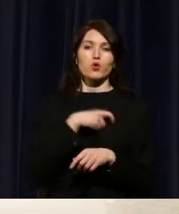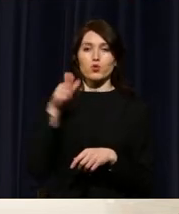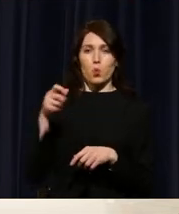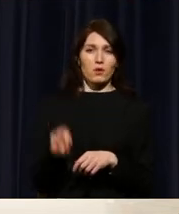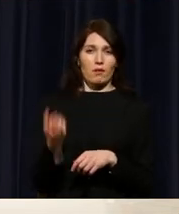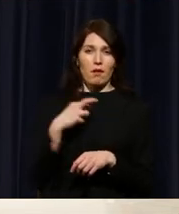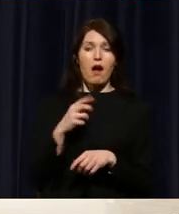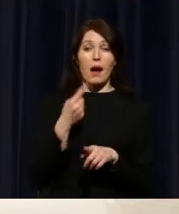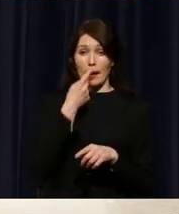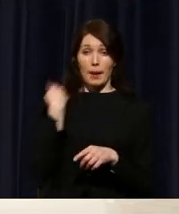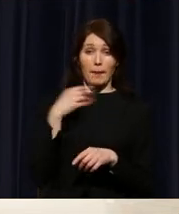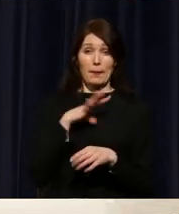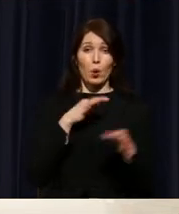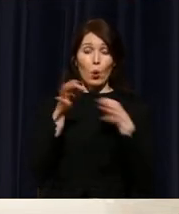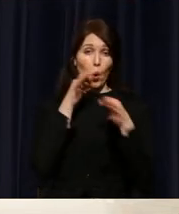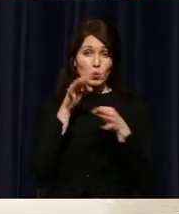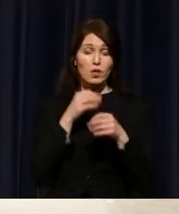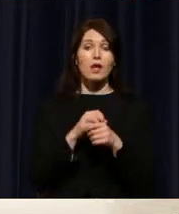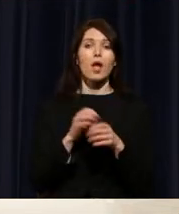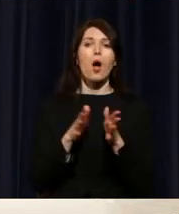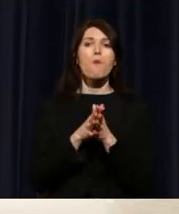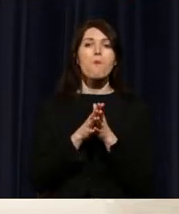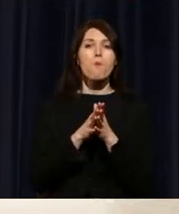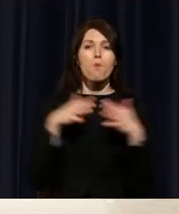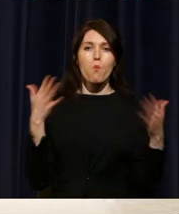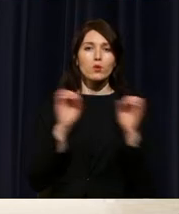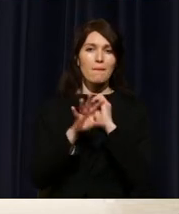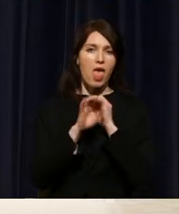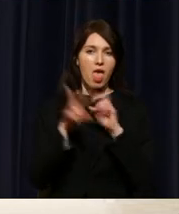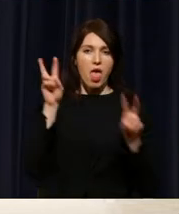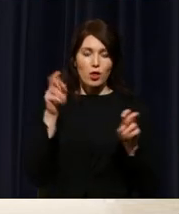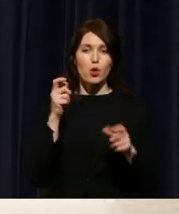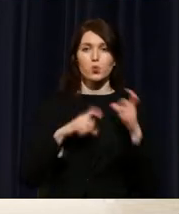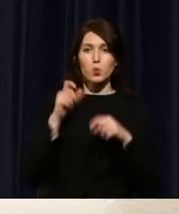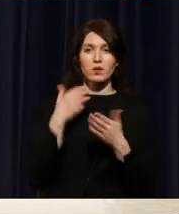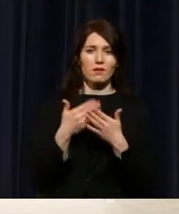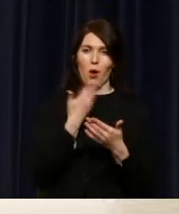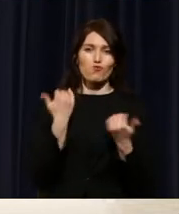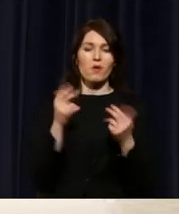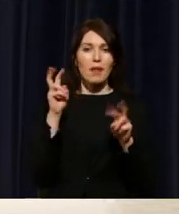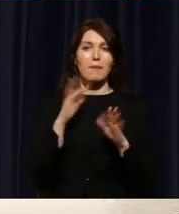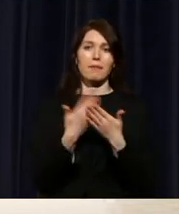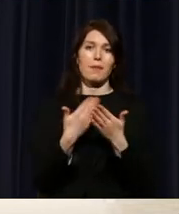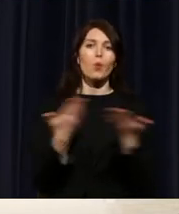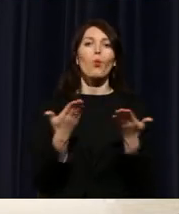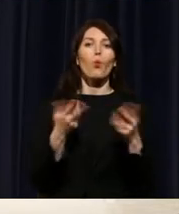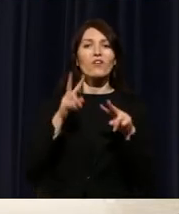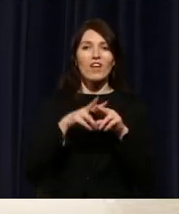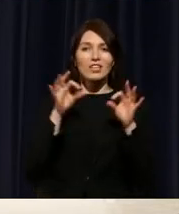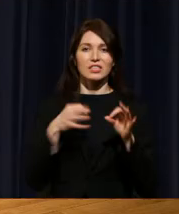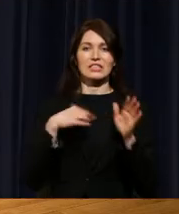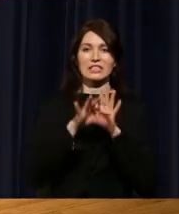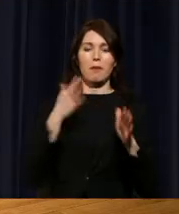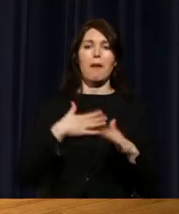pavisam nesen bija man konsultācija multimediju studentiem, kas nav varbūt šodienas tēma, bet, piemēram, kur man iet praksē. Nu, tā tad